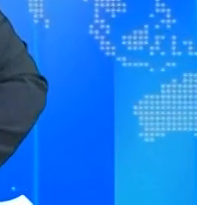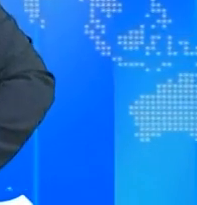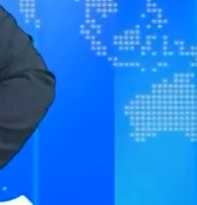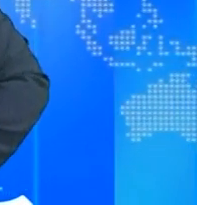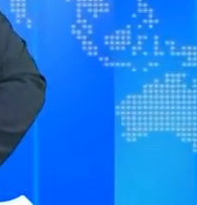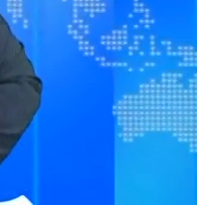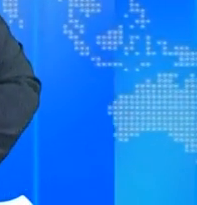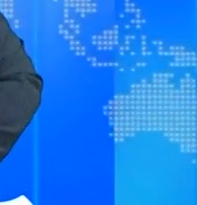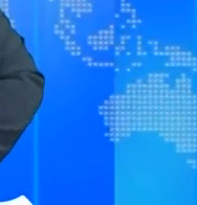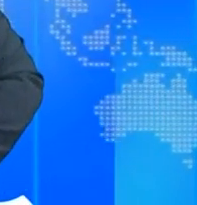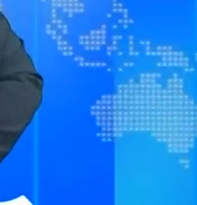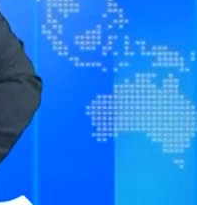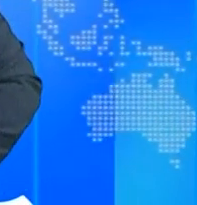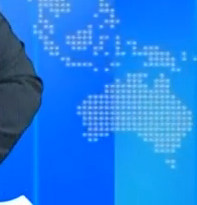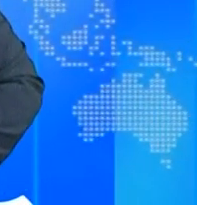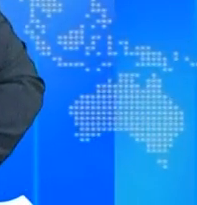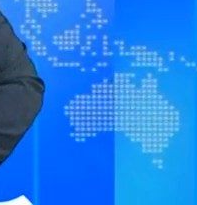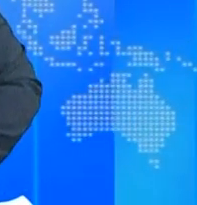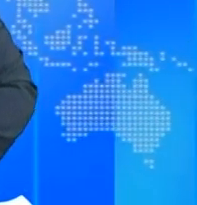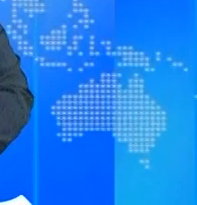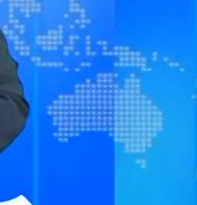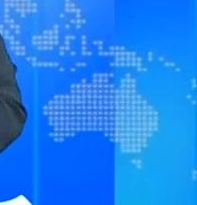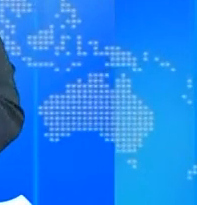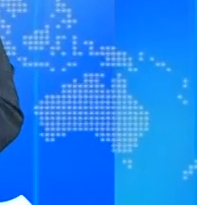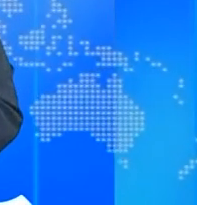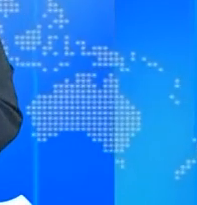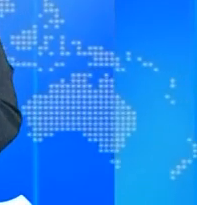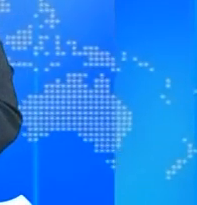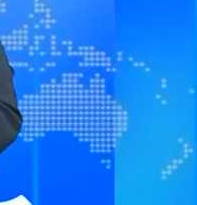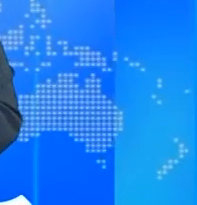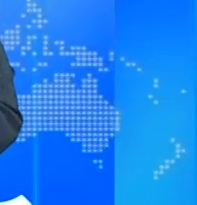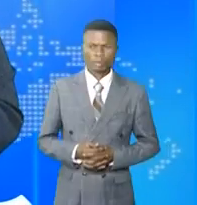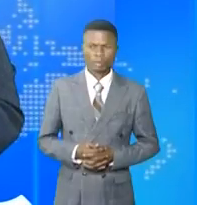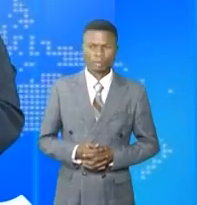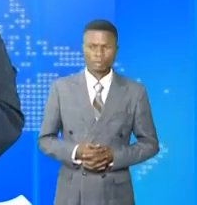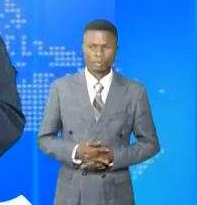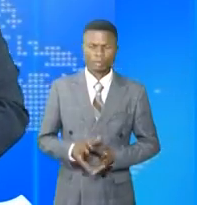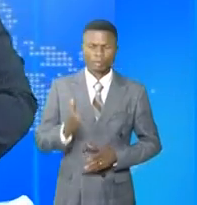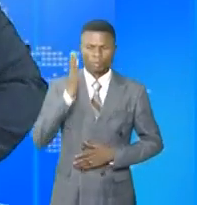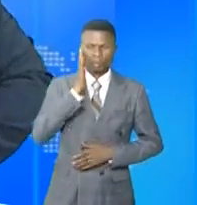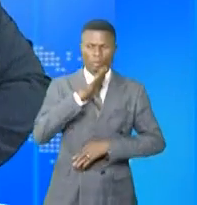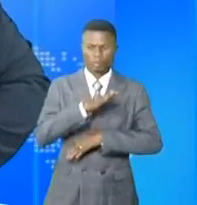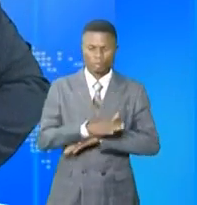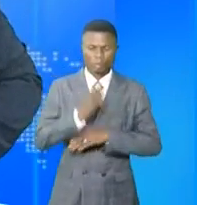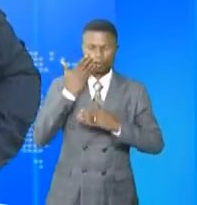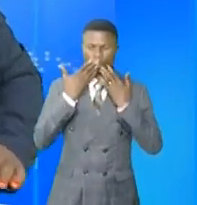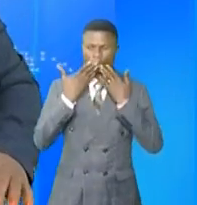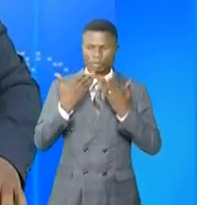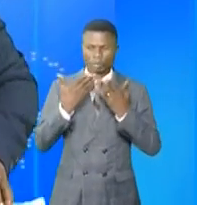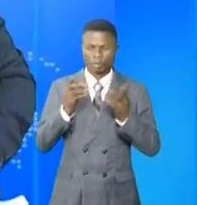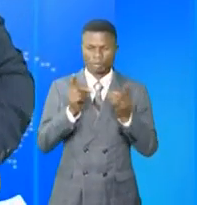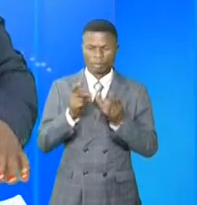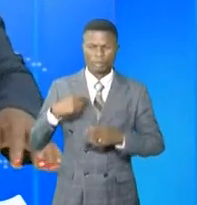projecteur sur quelques provinces pour parler de différentes activités entreprises. Mesdames, Messieurs, bonsoir et bienvenue.